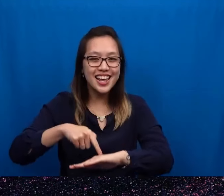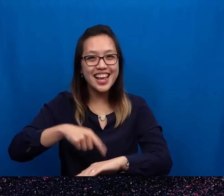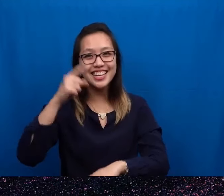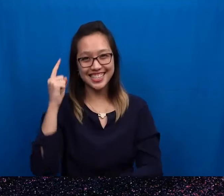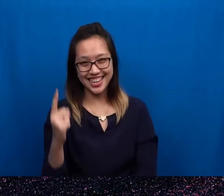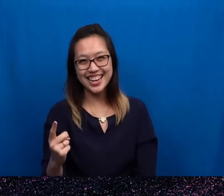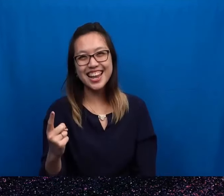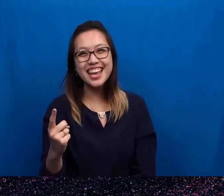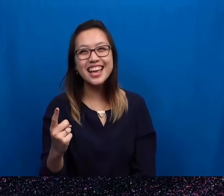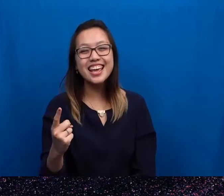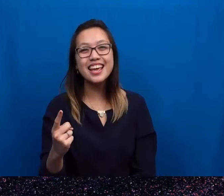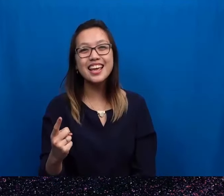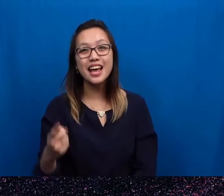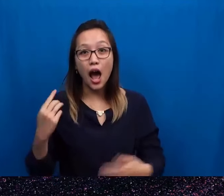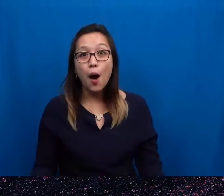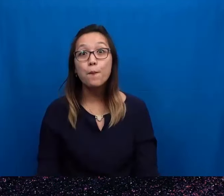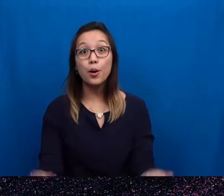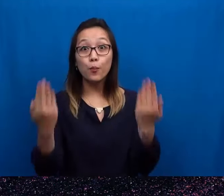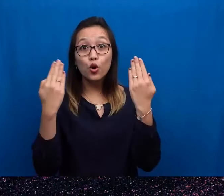hadir di sini,